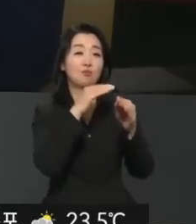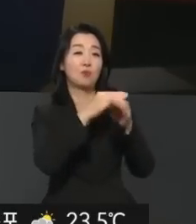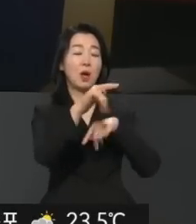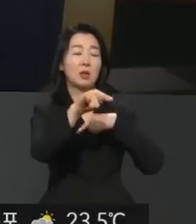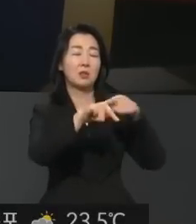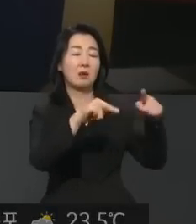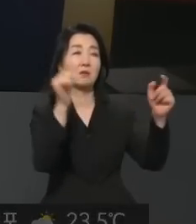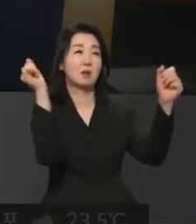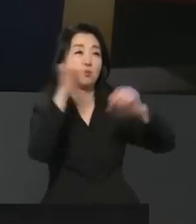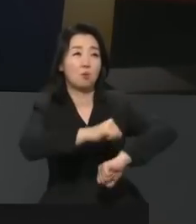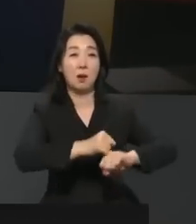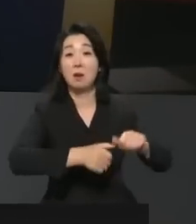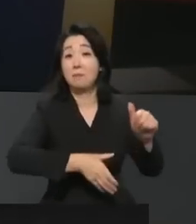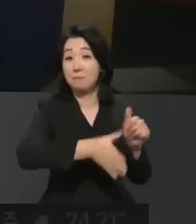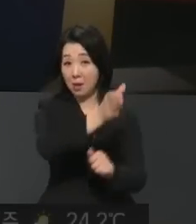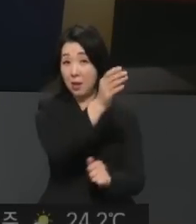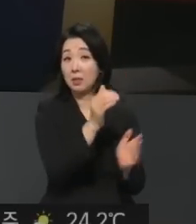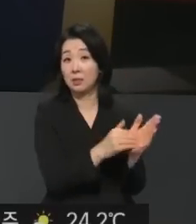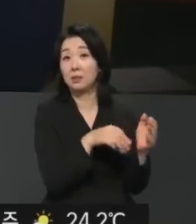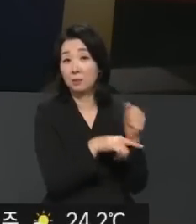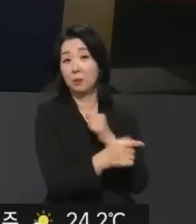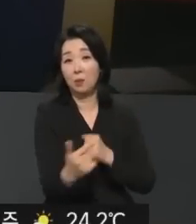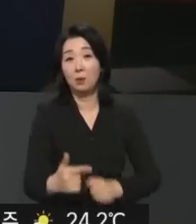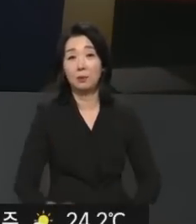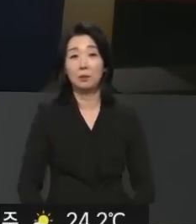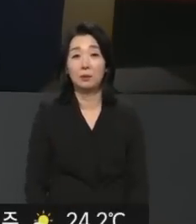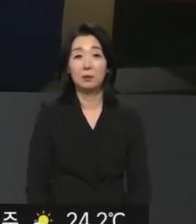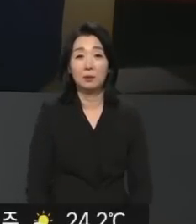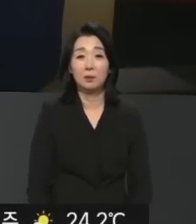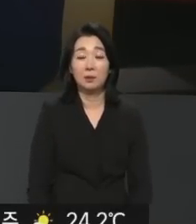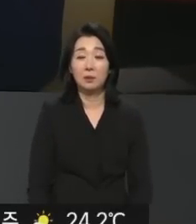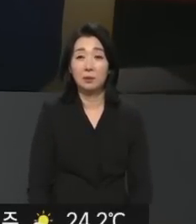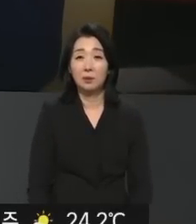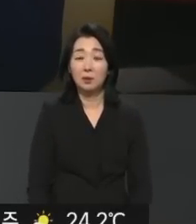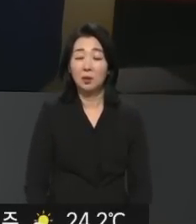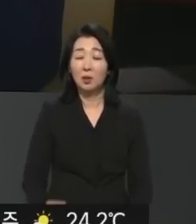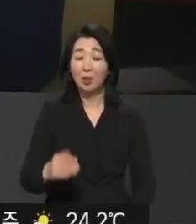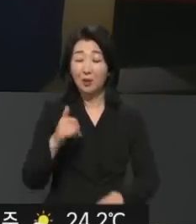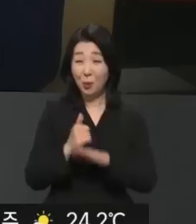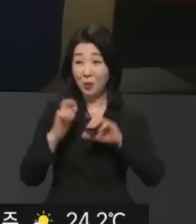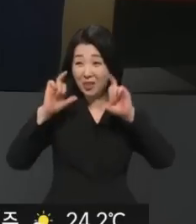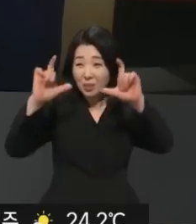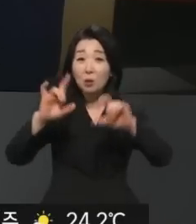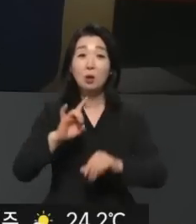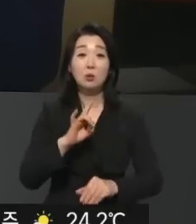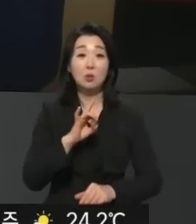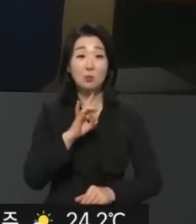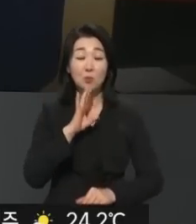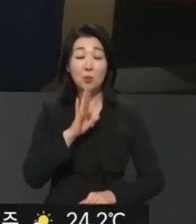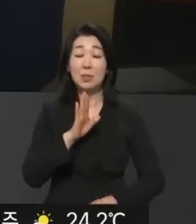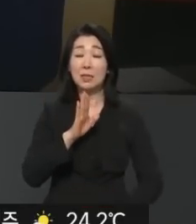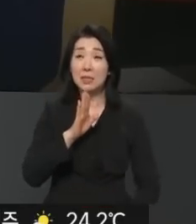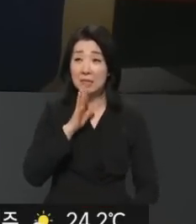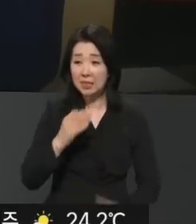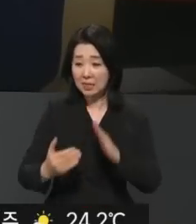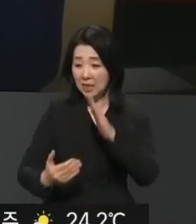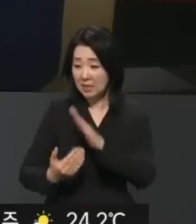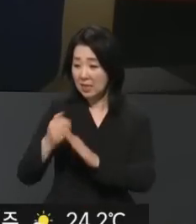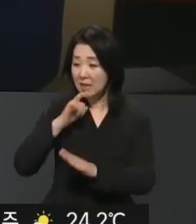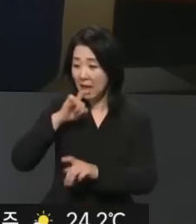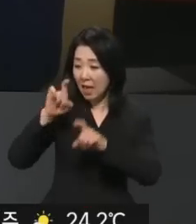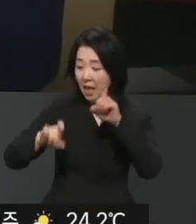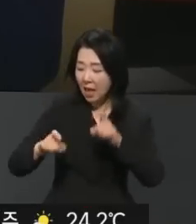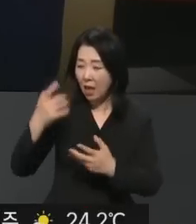정권 종말을 언급했다는데 큰 의의를 뒀는데요. 그런데 선언은 선언일 뿐 실제로 실행할지는 불분명하지